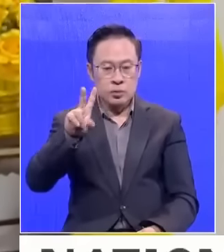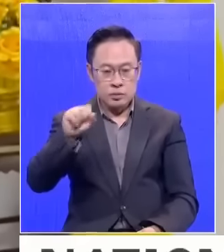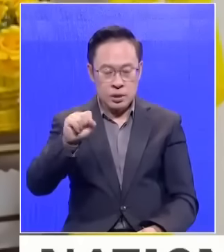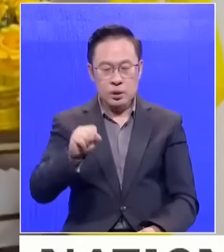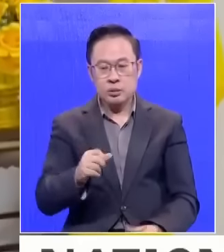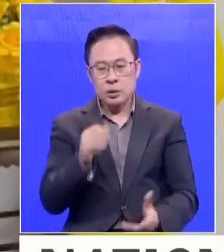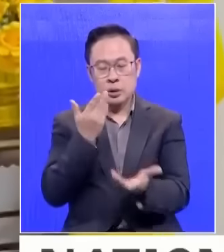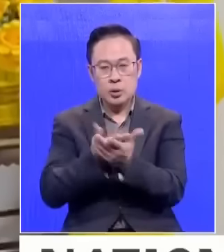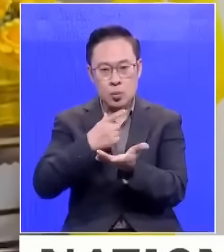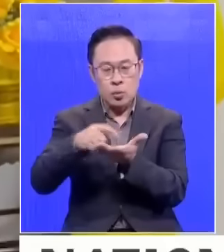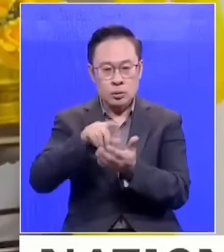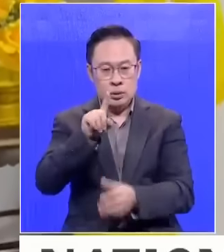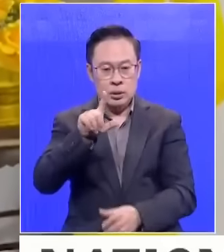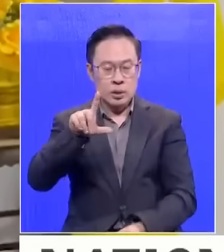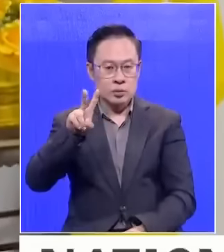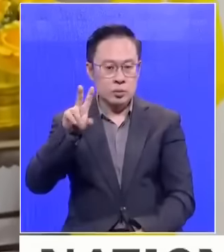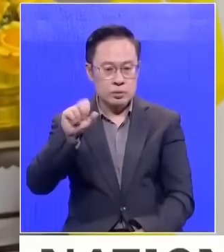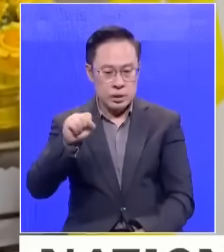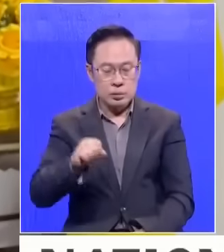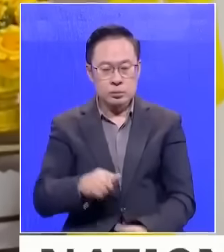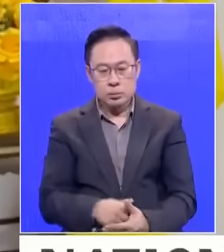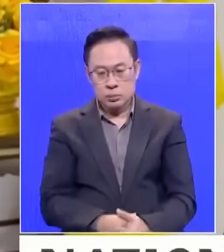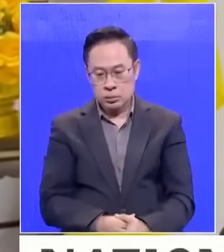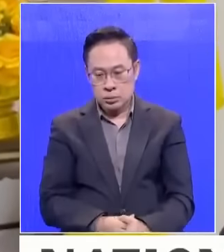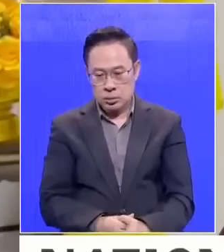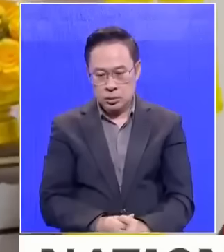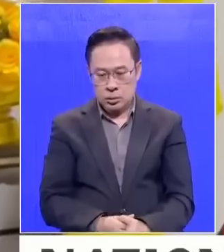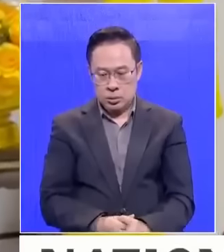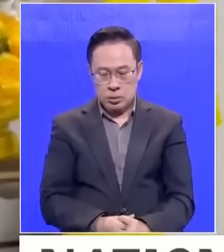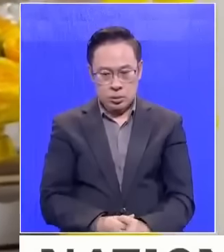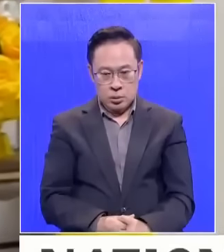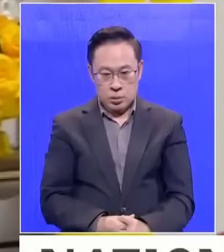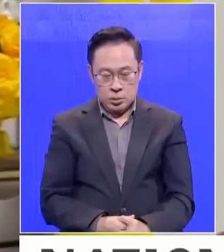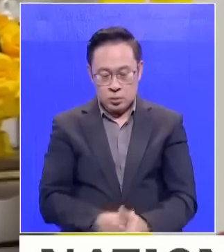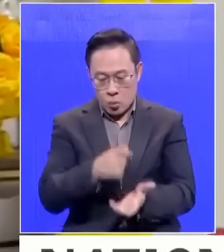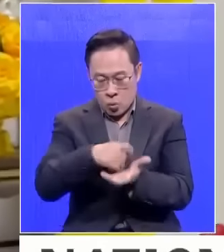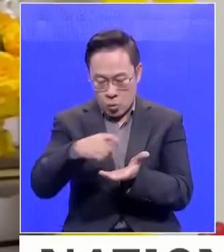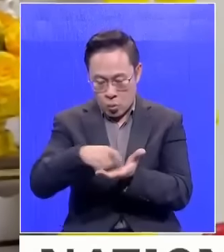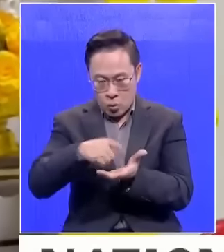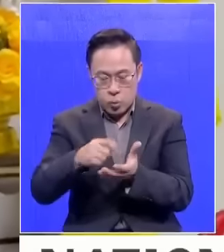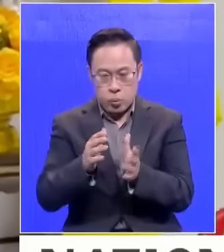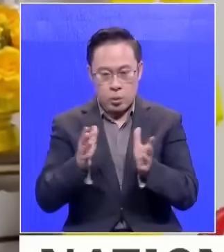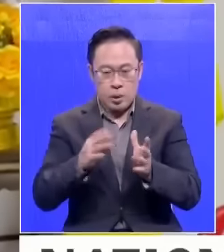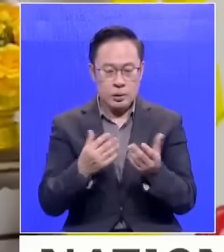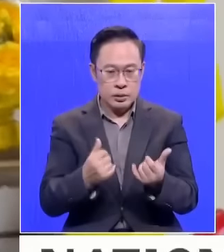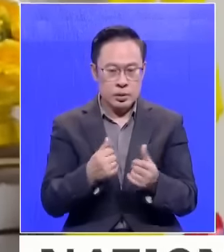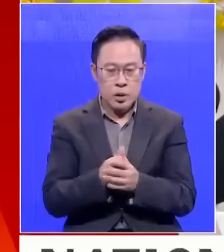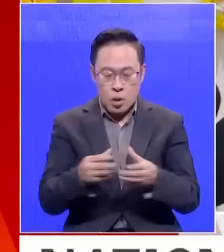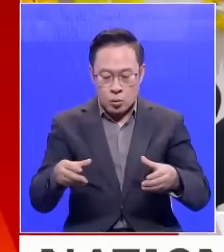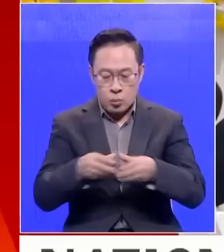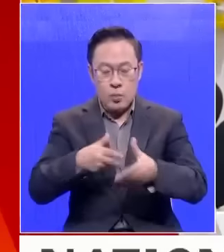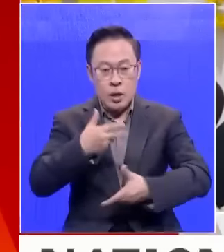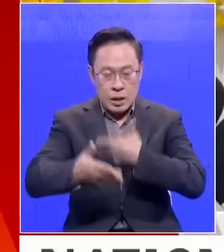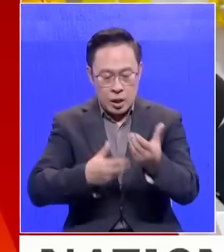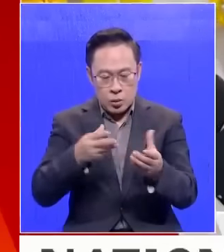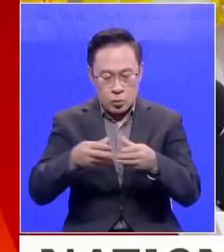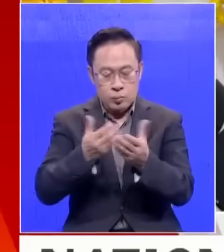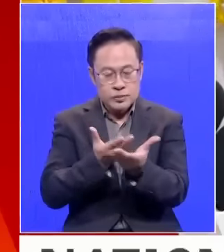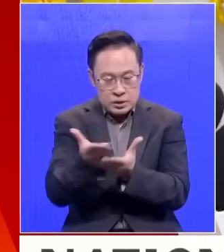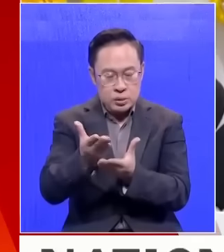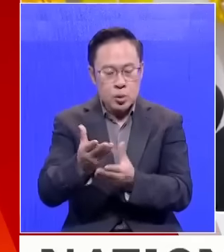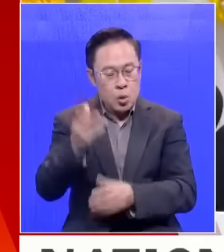ครับอันนี้เตือนกันเลยนะนี่คุณสามีบอกว่าไม่ใช่แค่คนซื้อน ะ เดี๋ยวนี้คนขายยังโดนหลอกส่วนค